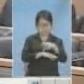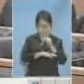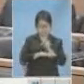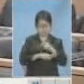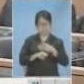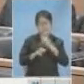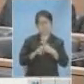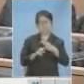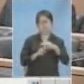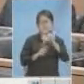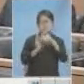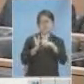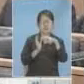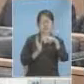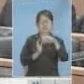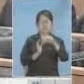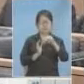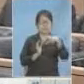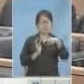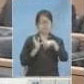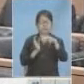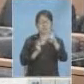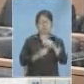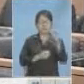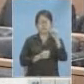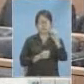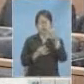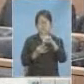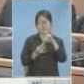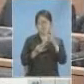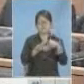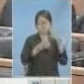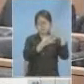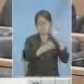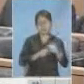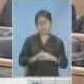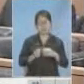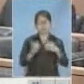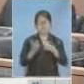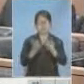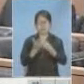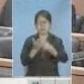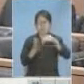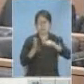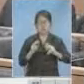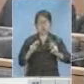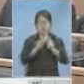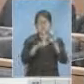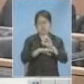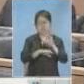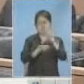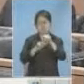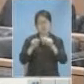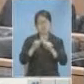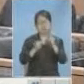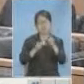มาชิกสภาผู้แทนราษฎรจังหวัดสุโขทัยพรรคประชาธิปัตย์ครับท่านประธานครับผมตัดในภาพรวมของกระทรวงมหาดไทย 2% แล้วผมตัด